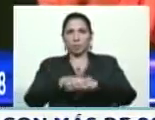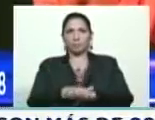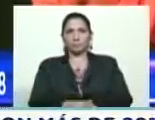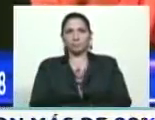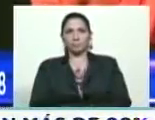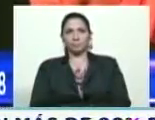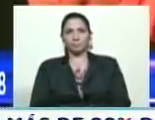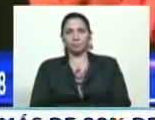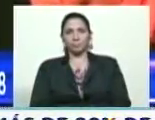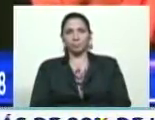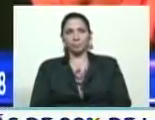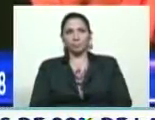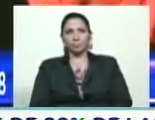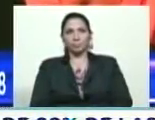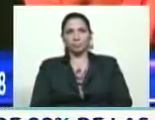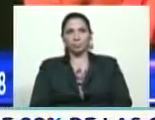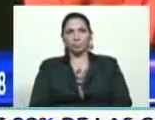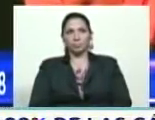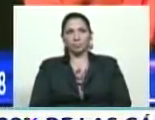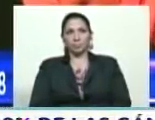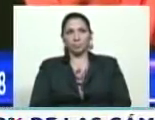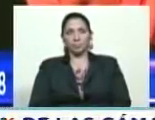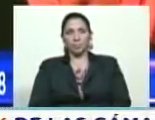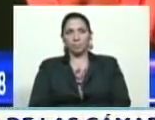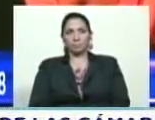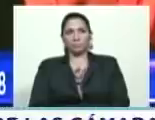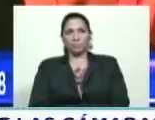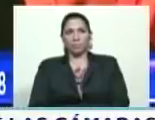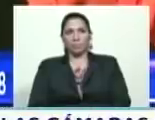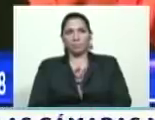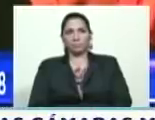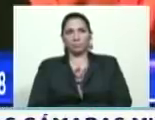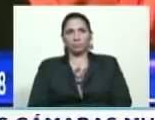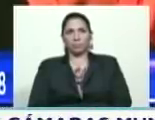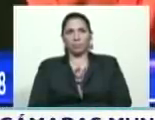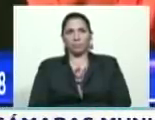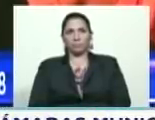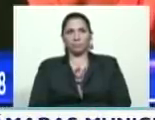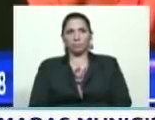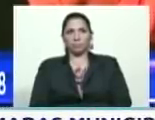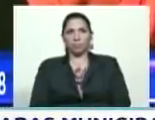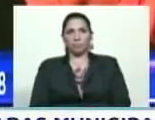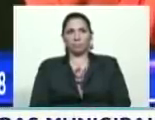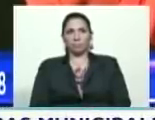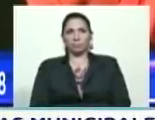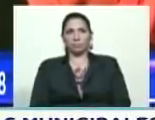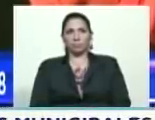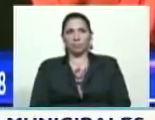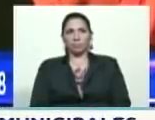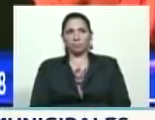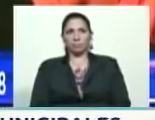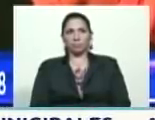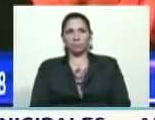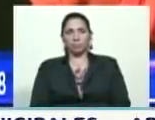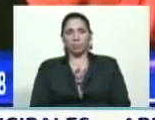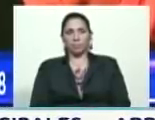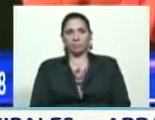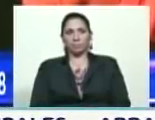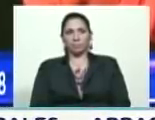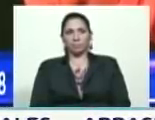сюда самолеты, которые будут принимать участие в совместных учениях российско-венесуэльских,